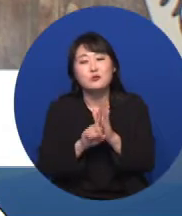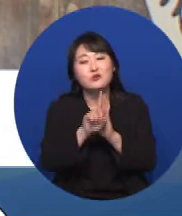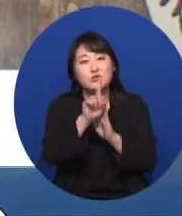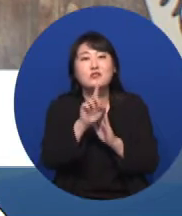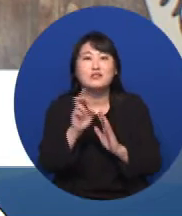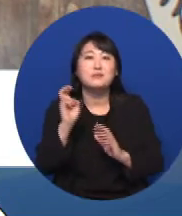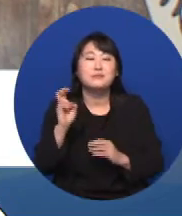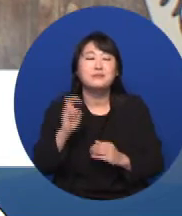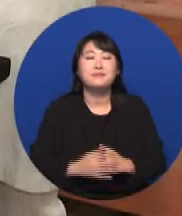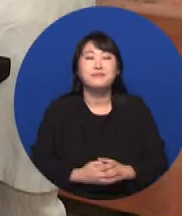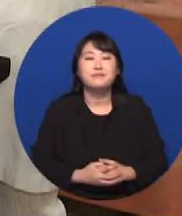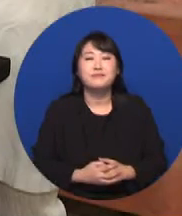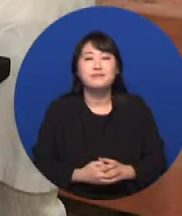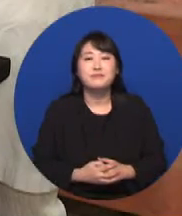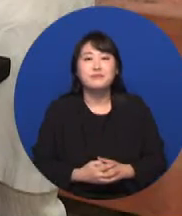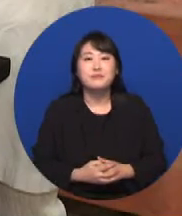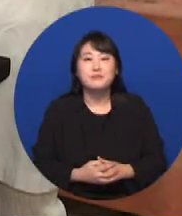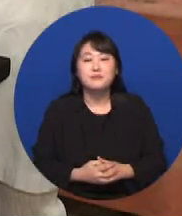입니다